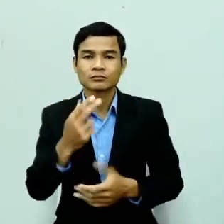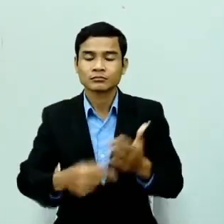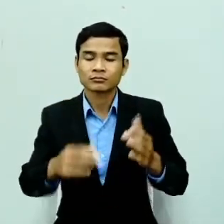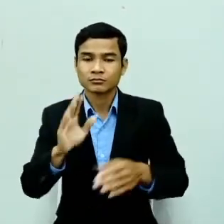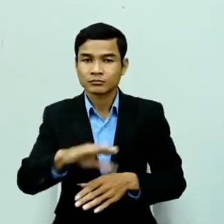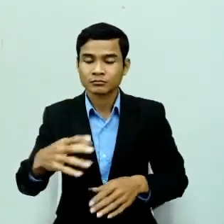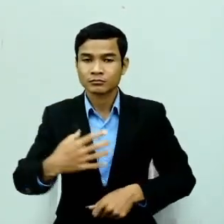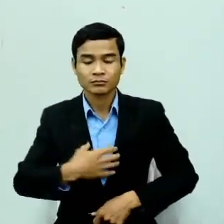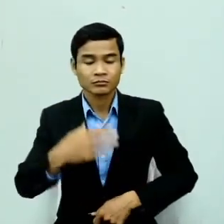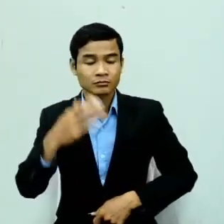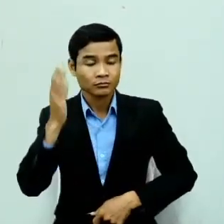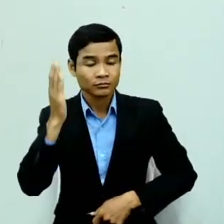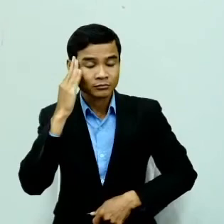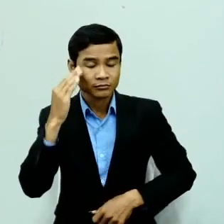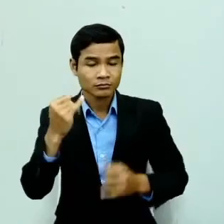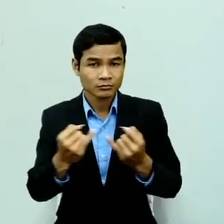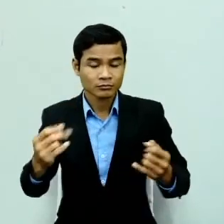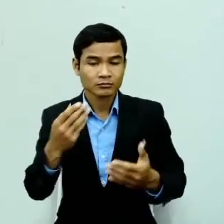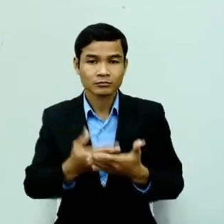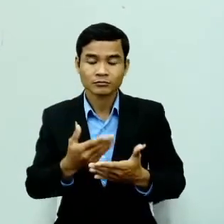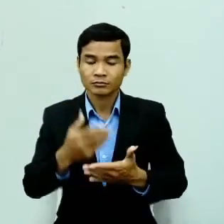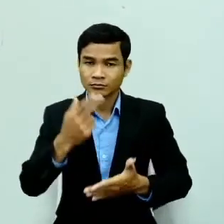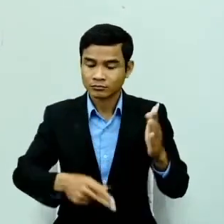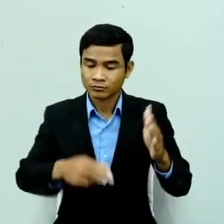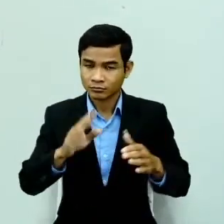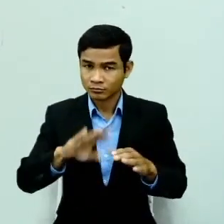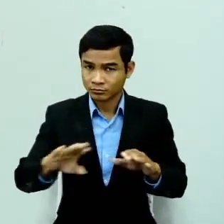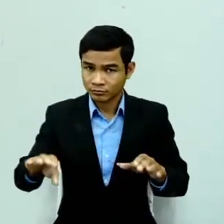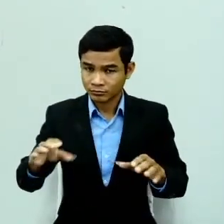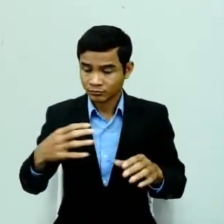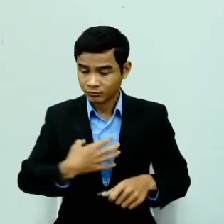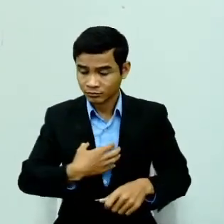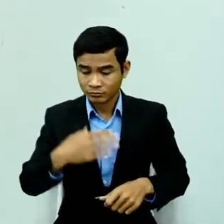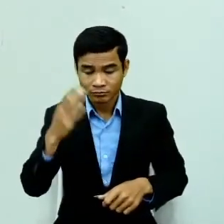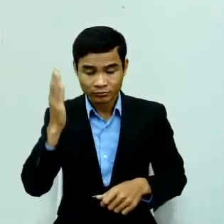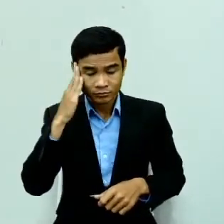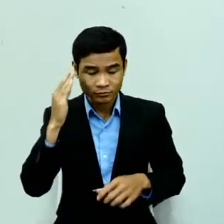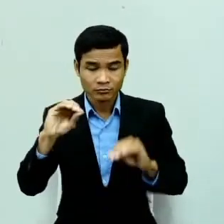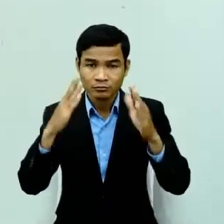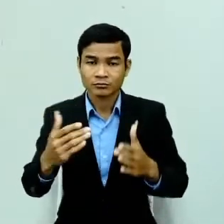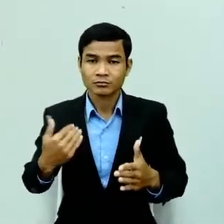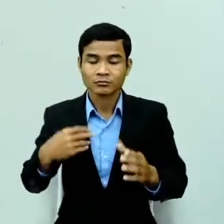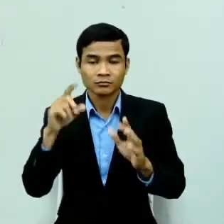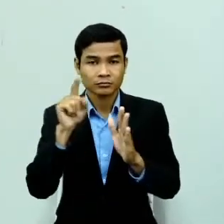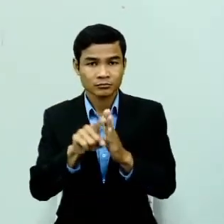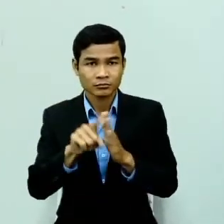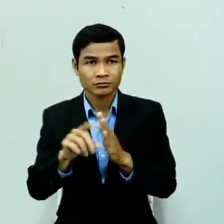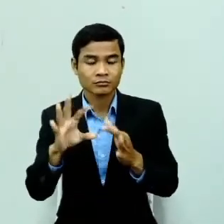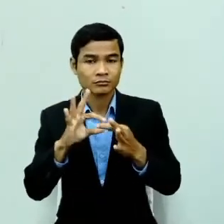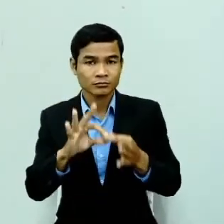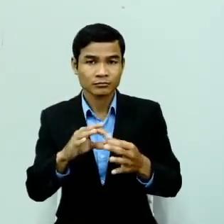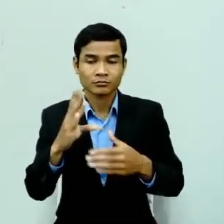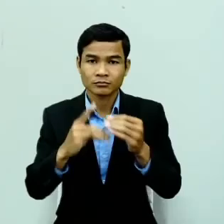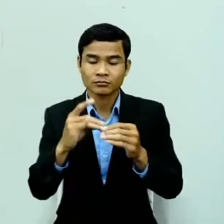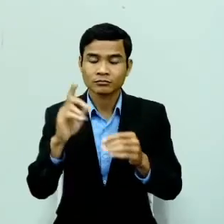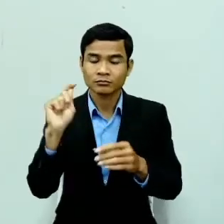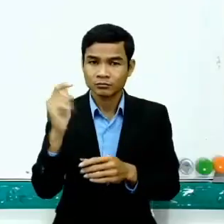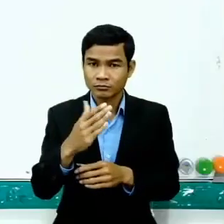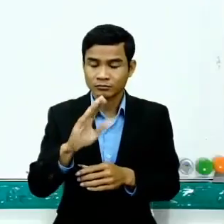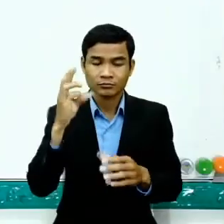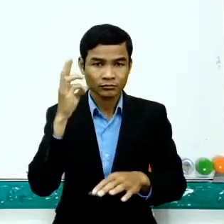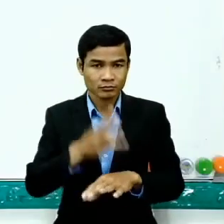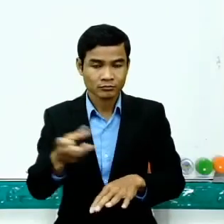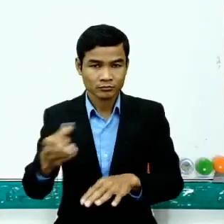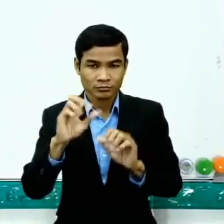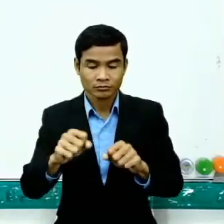thật mua cậu mà nó mua vậy con chẳng đăng này lời này nè cừu miên chùm nón chân lại tẹt tan chưa mua đăng rụp hiệp bằng tài tiền đi con